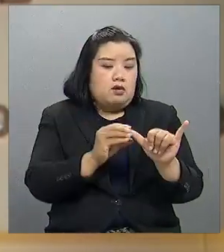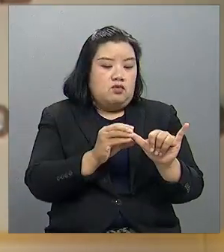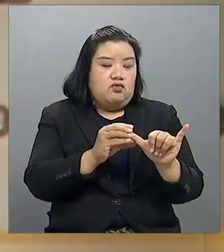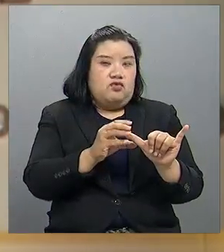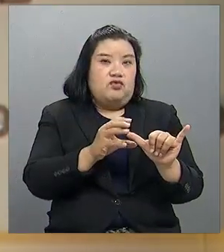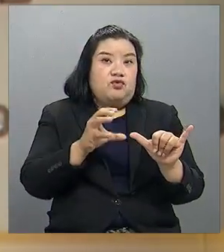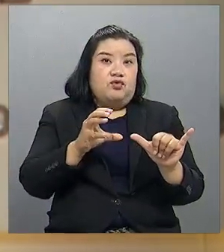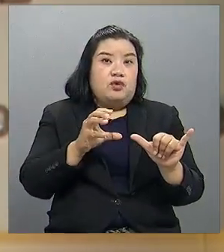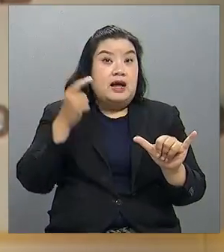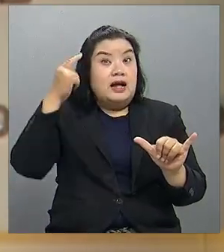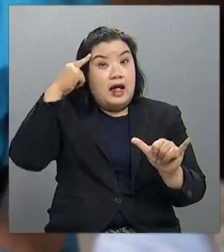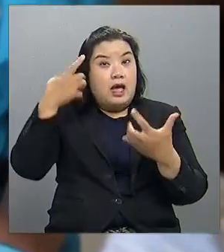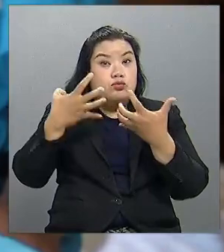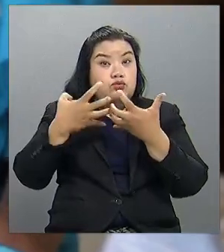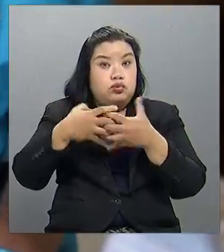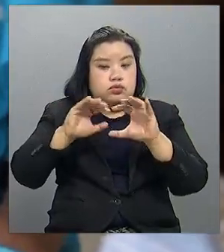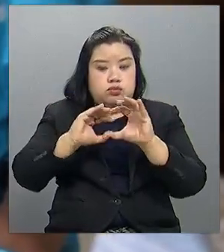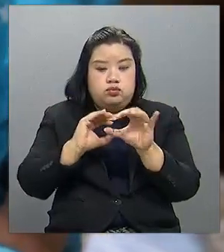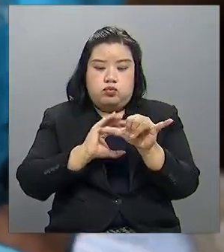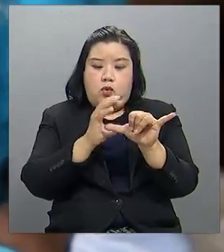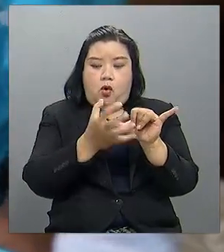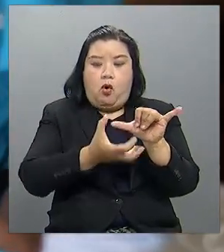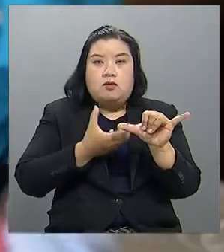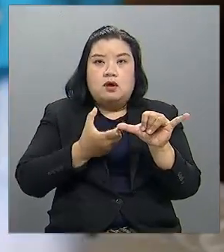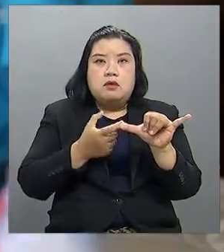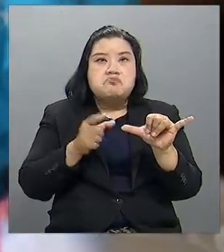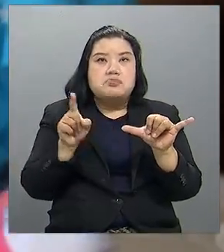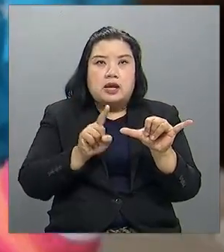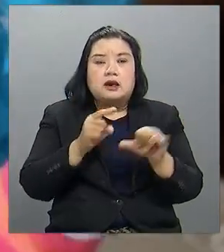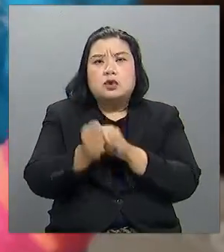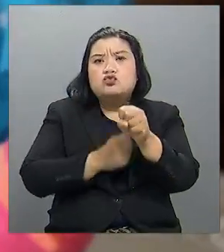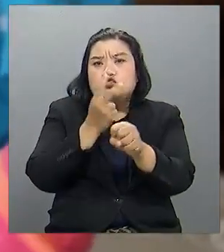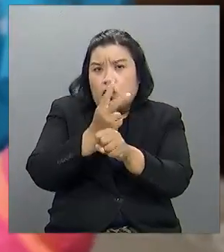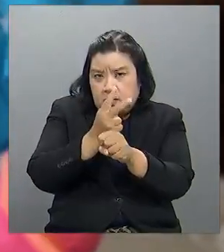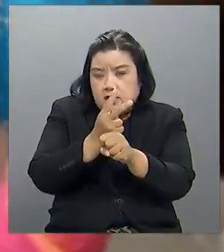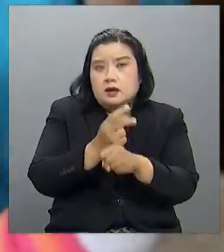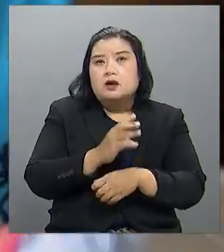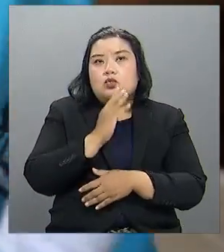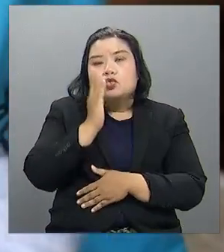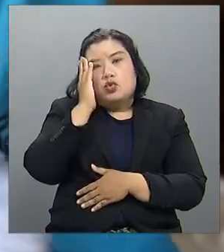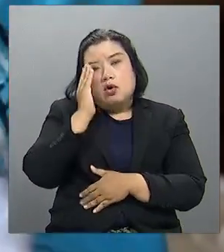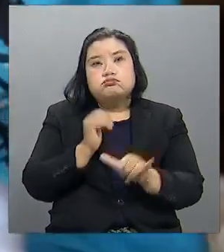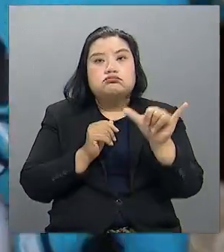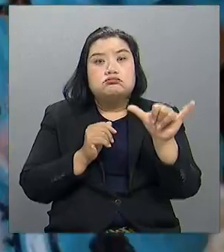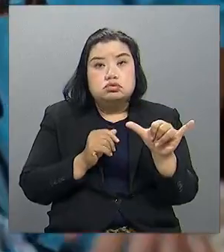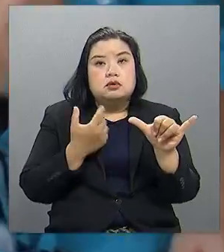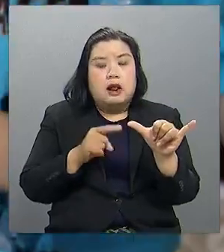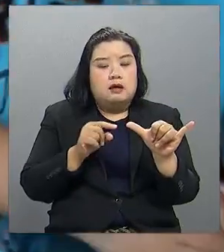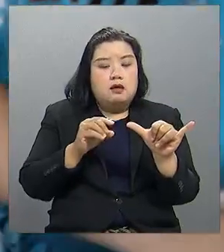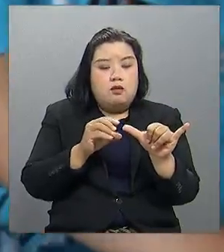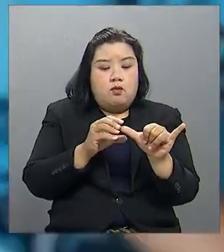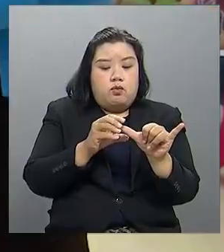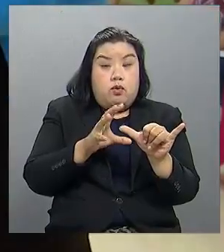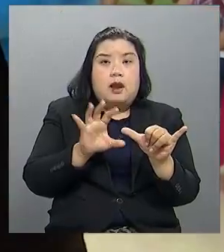มองก็จะต้องเติบโตเร็วไปด้วยนะคะซึ่งประมาณอายุ2ขวบเนี่ยกะโหลกศีรษะนี่โตไปได้ประมาณ80%ของผู้ใหญ่เลยพ